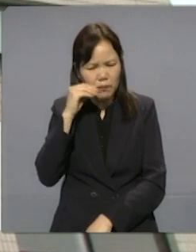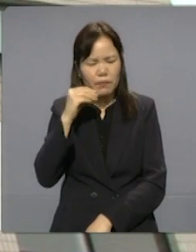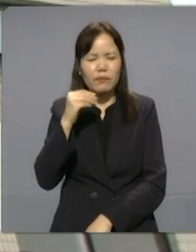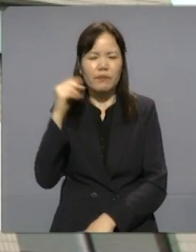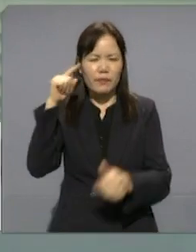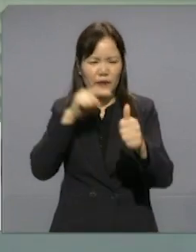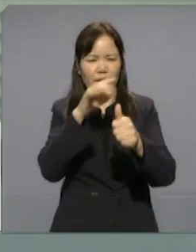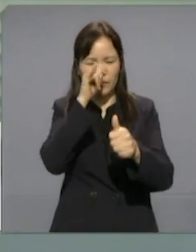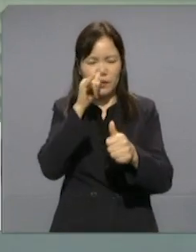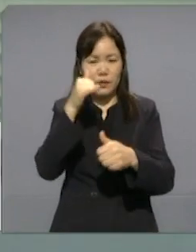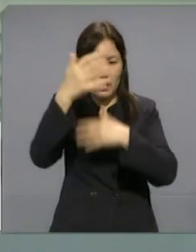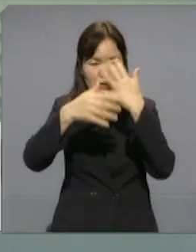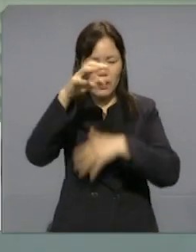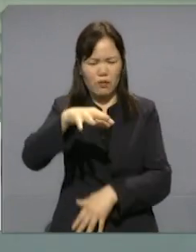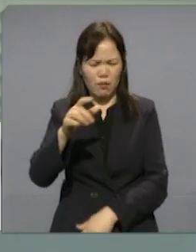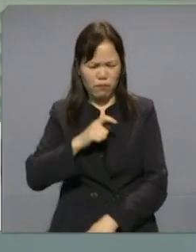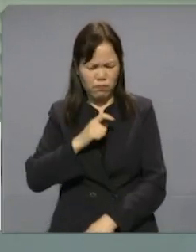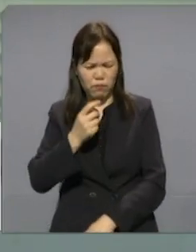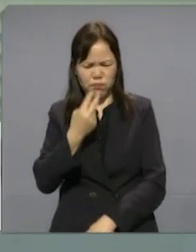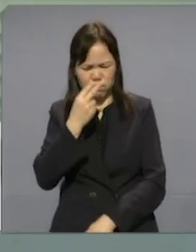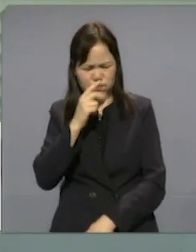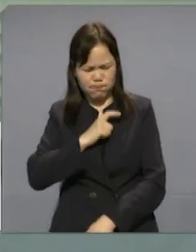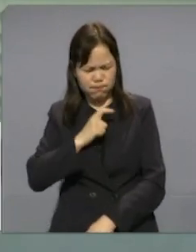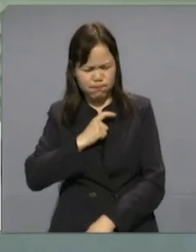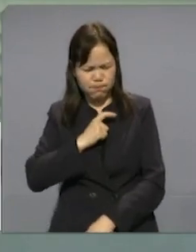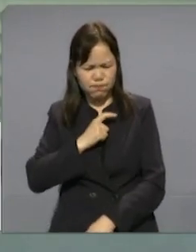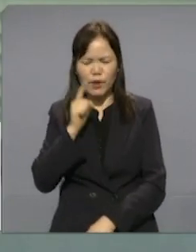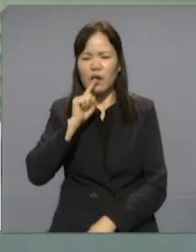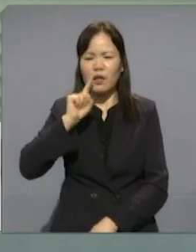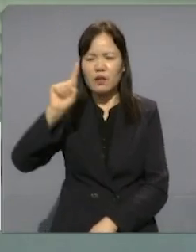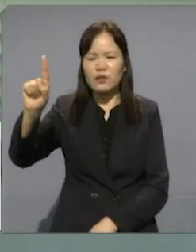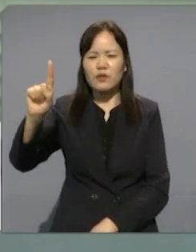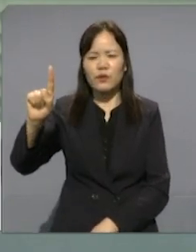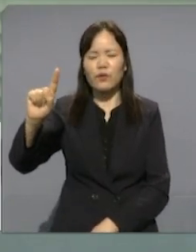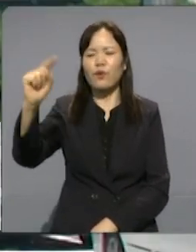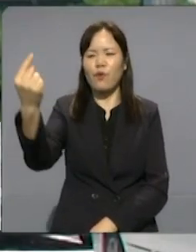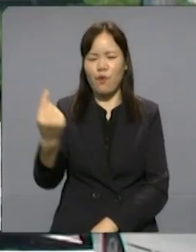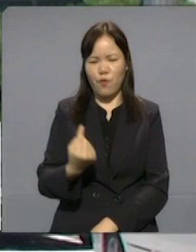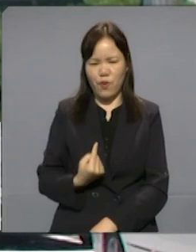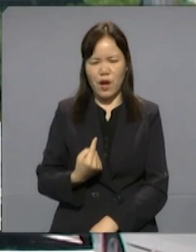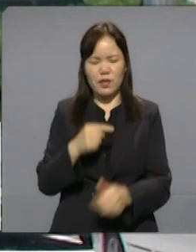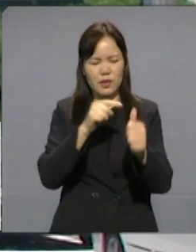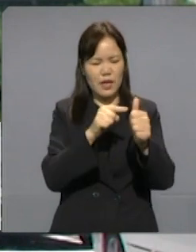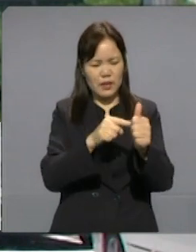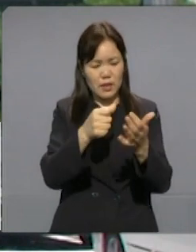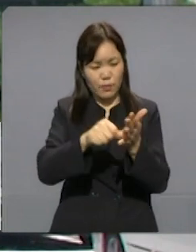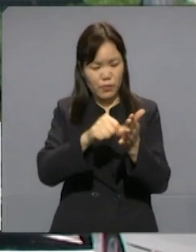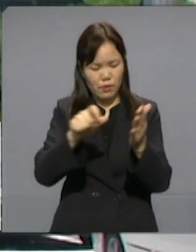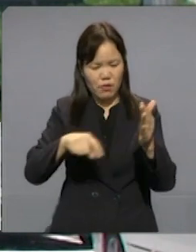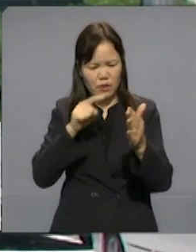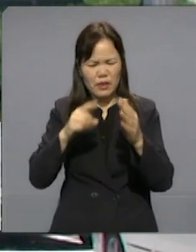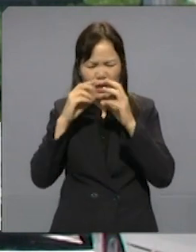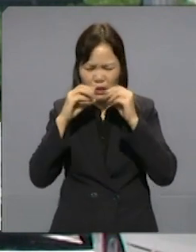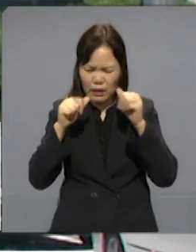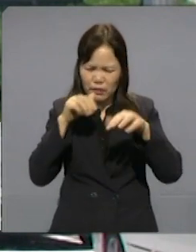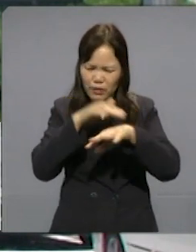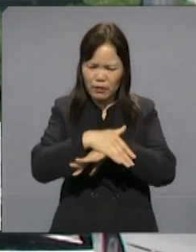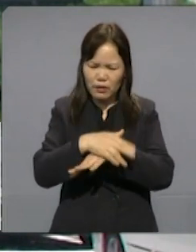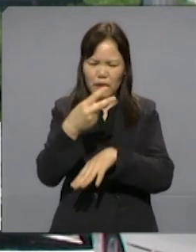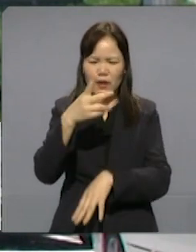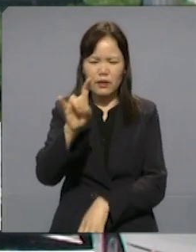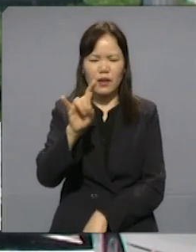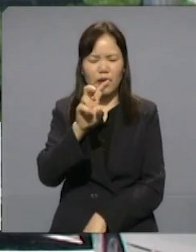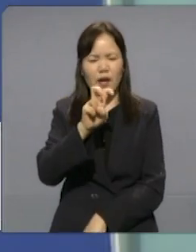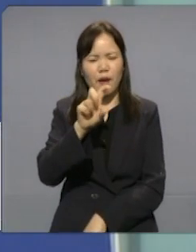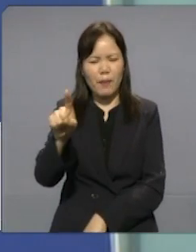경찰은 상영관에서 수상한 냄새가 난다는 관객 신고를 받고 출동해 A씨 소지품에서 가루 형태의 대마잎을